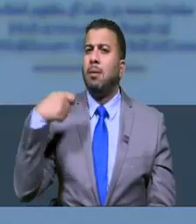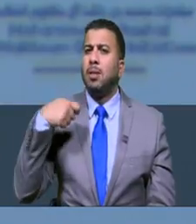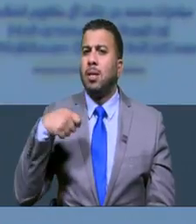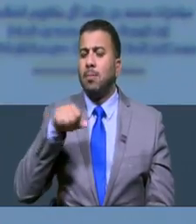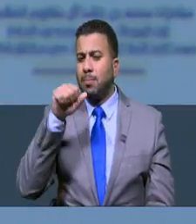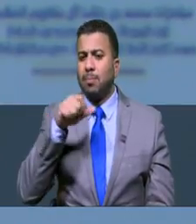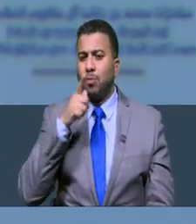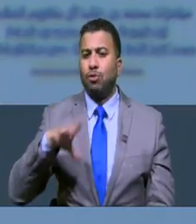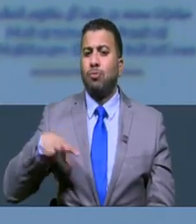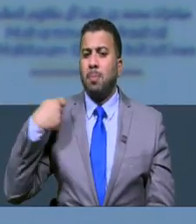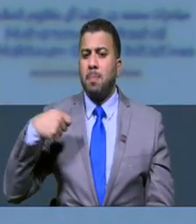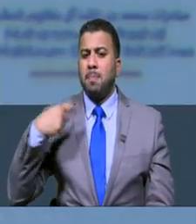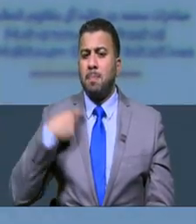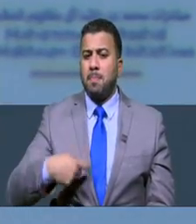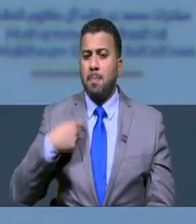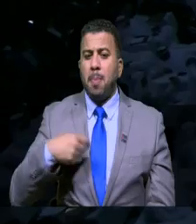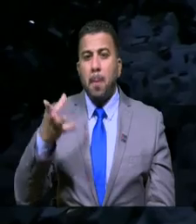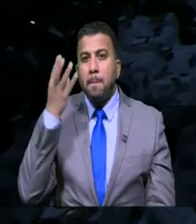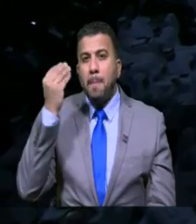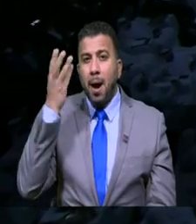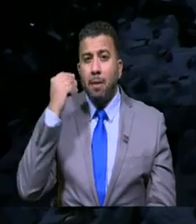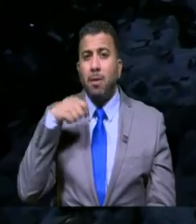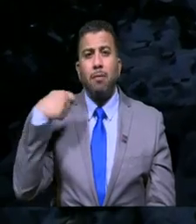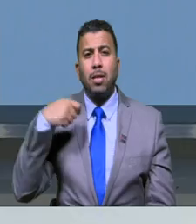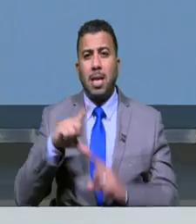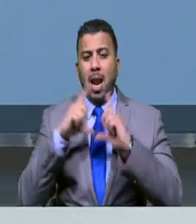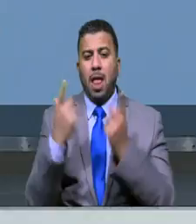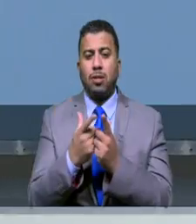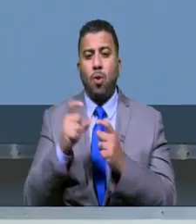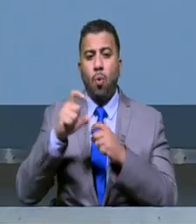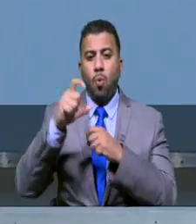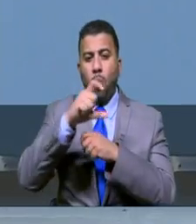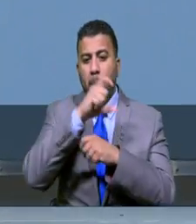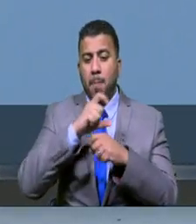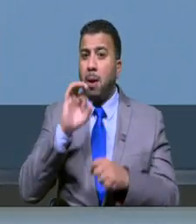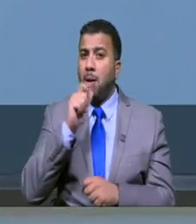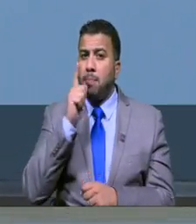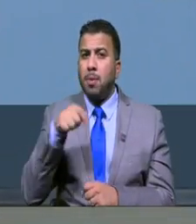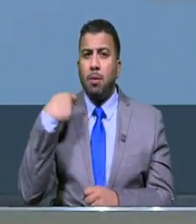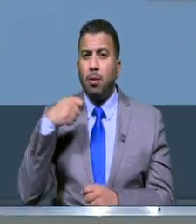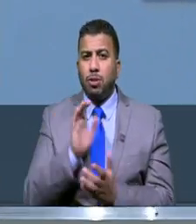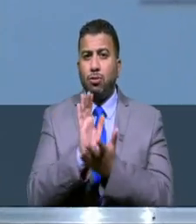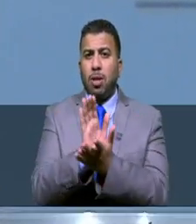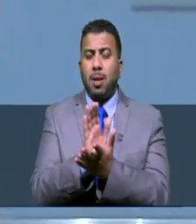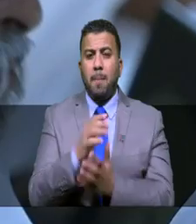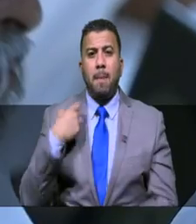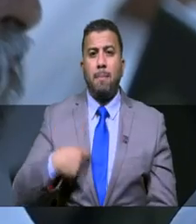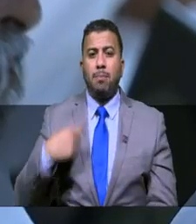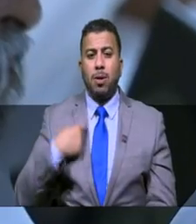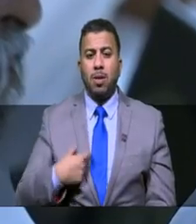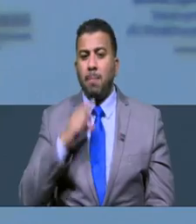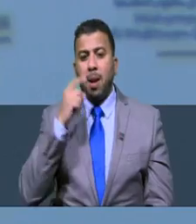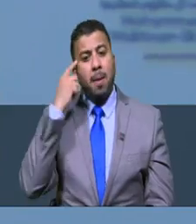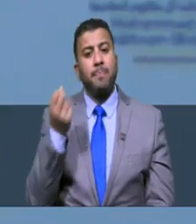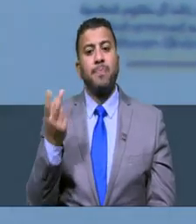مؤسسة محمد بن راشد آل مكتوم للمعرفة، رئيس اللجنة الأولمبية الوطنية، رئيس جائزة محمد بن راشد آل مكتوم